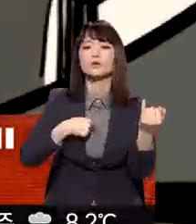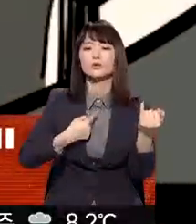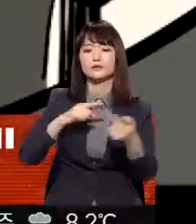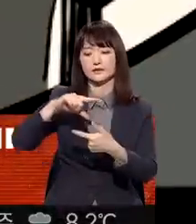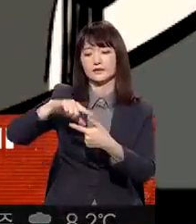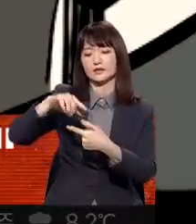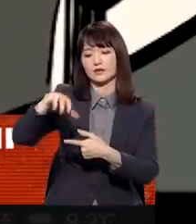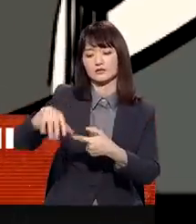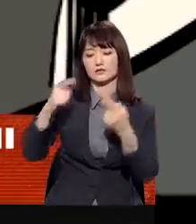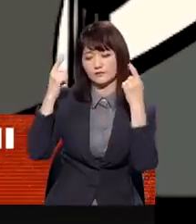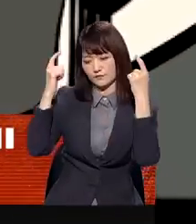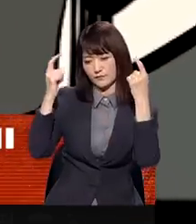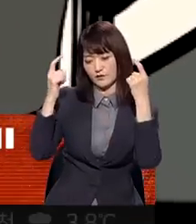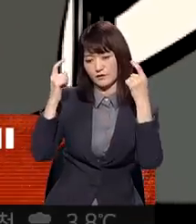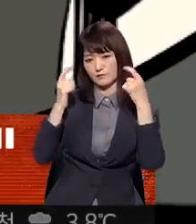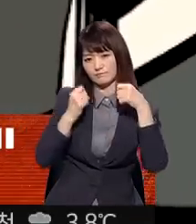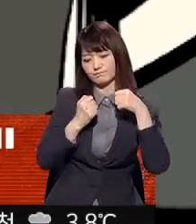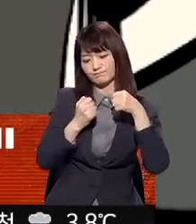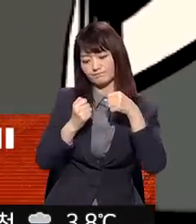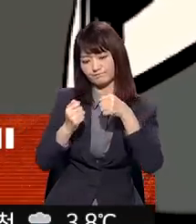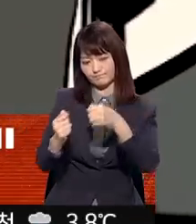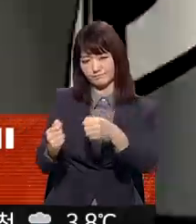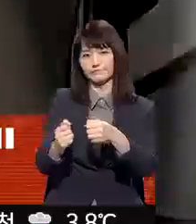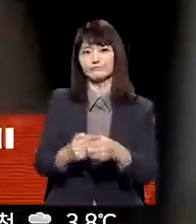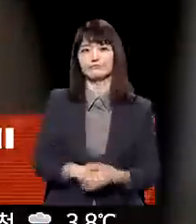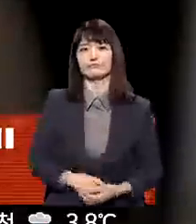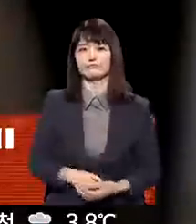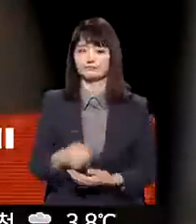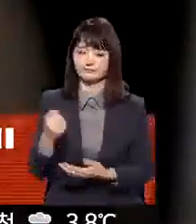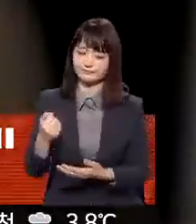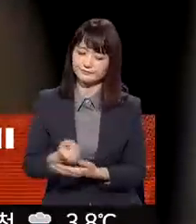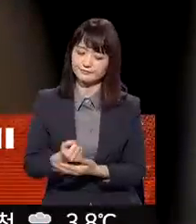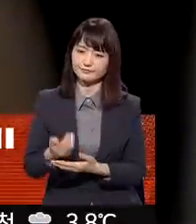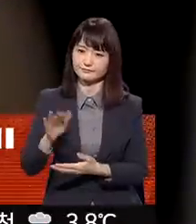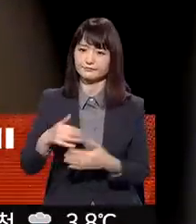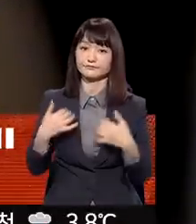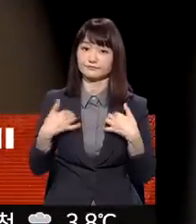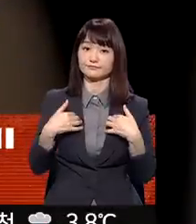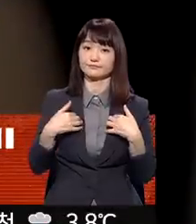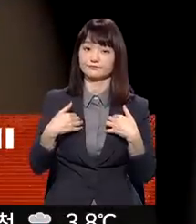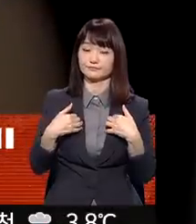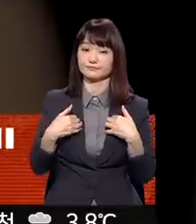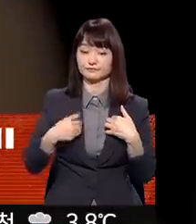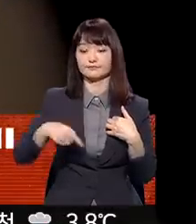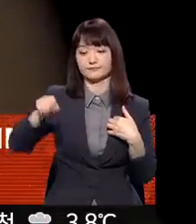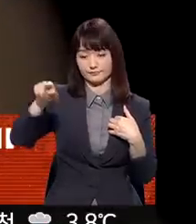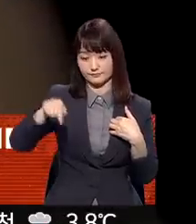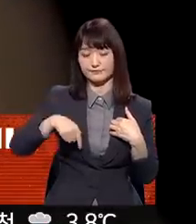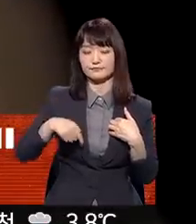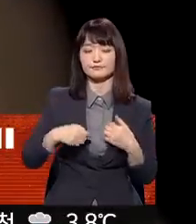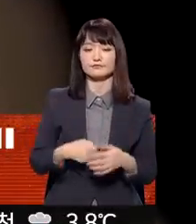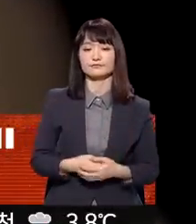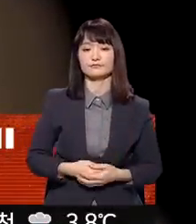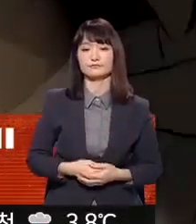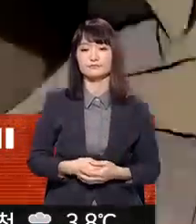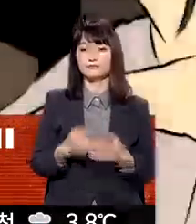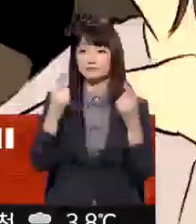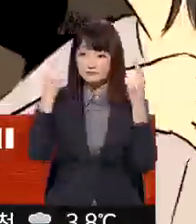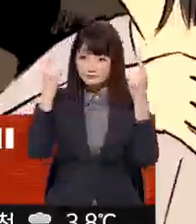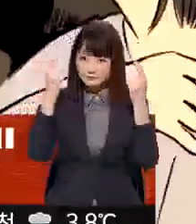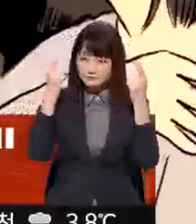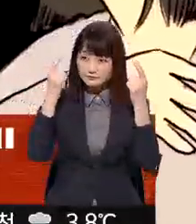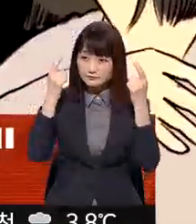경남 쪽으로 여행을 가겠다 이렇게 얘기를 했다고 합니다. 서운하긴 했는데 재밌게 갔다 와 이렇게 얘기하고 보내줬다고 하는데 여행 간